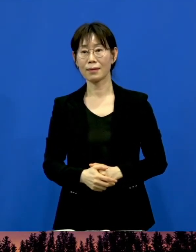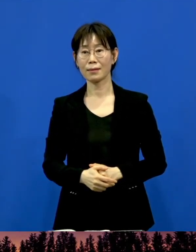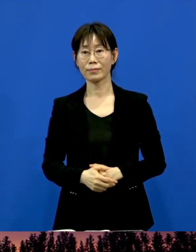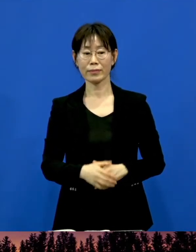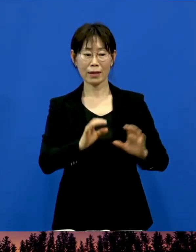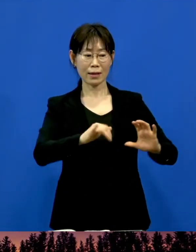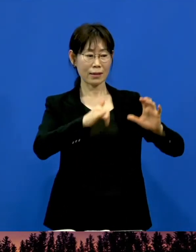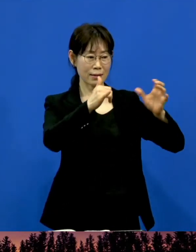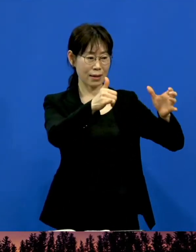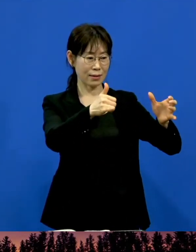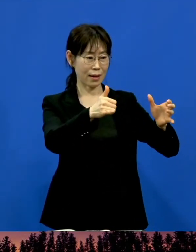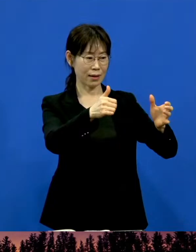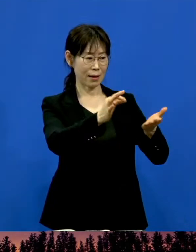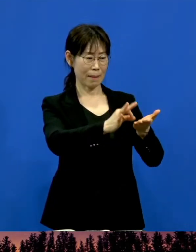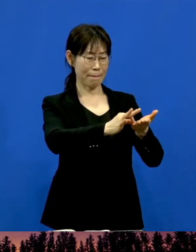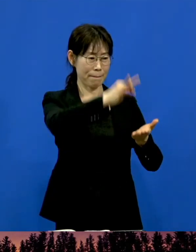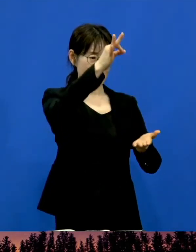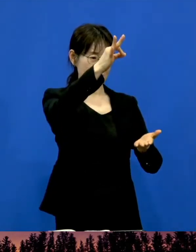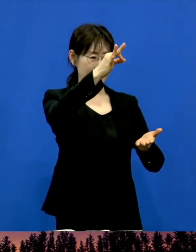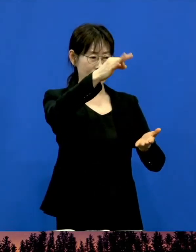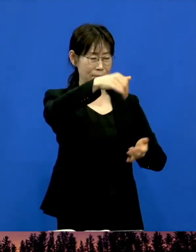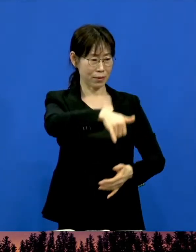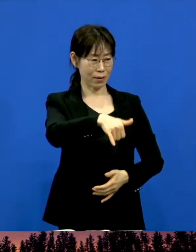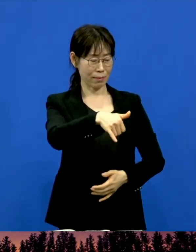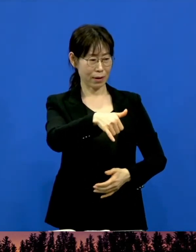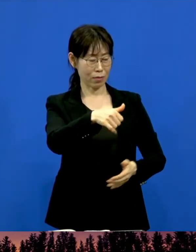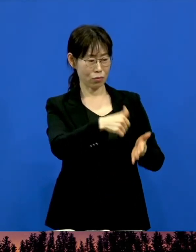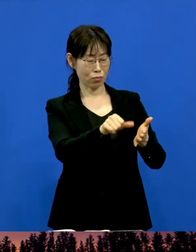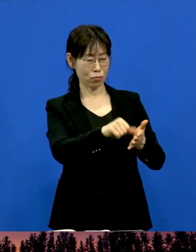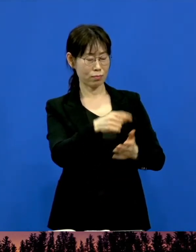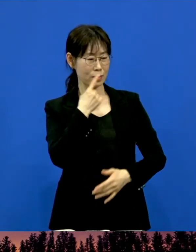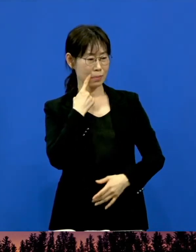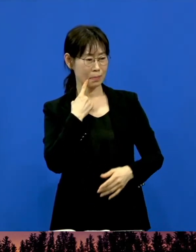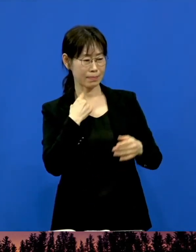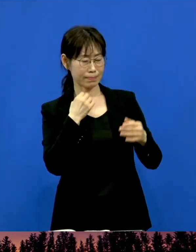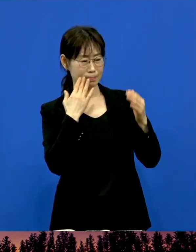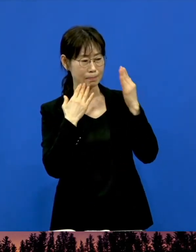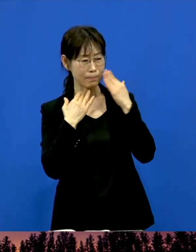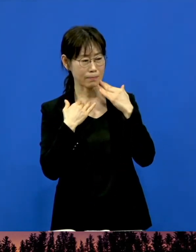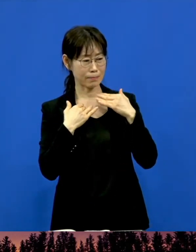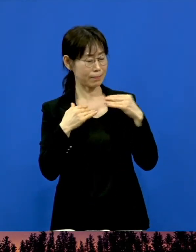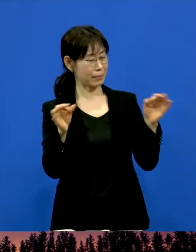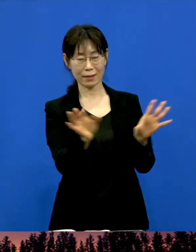부러워지는 게 점점 줄어들고요, 나중에 없어져요.